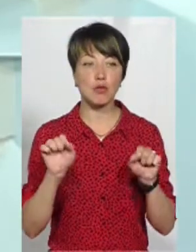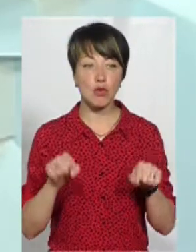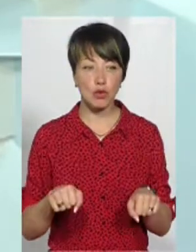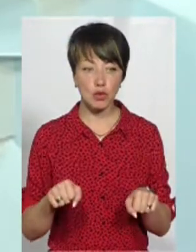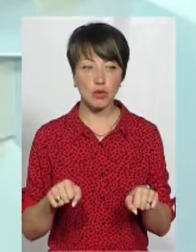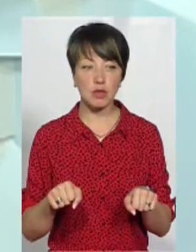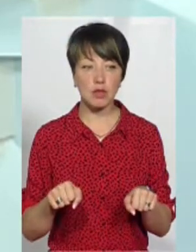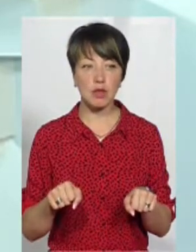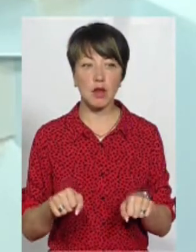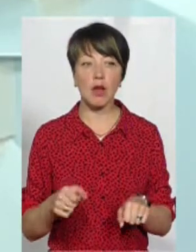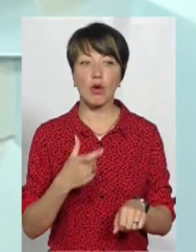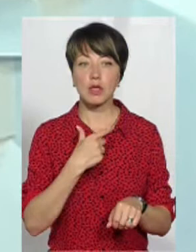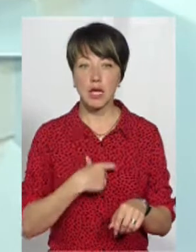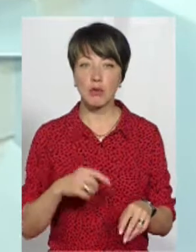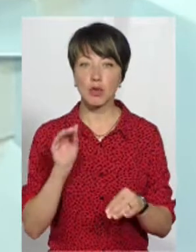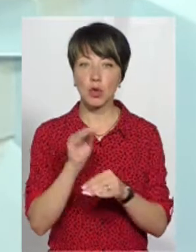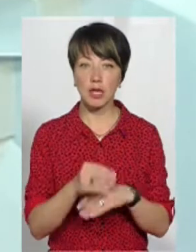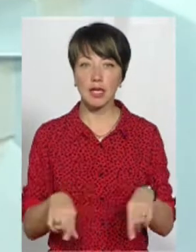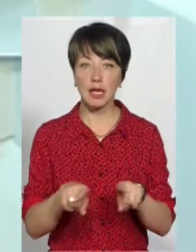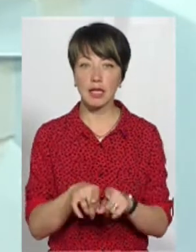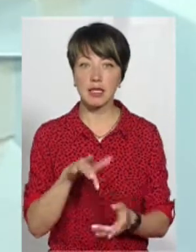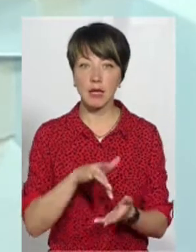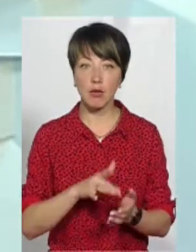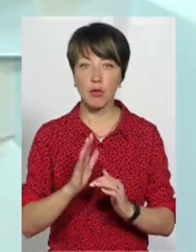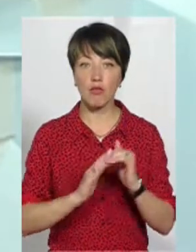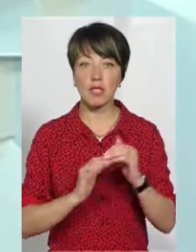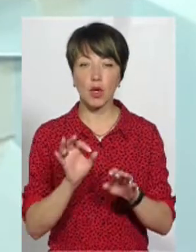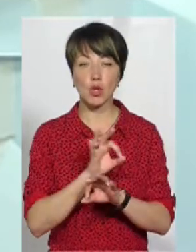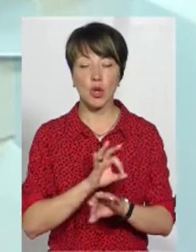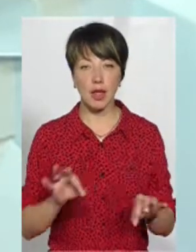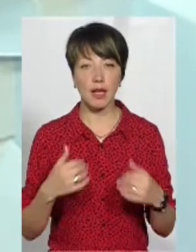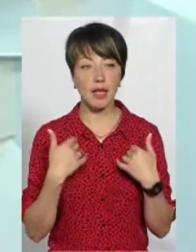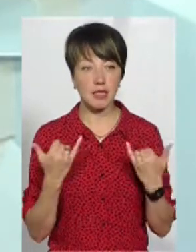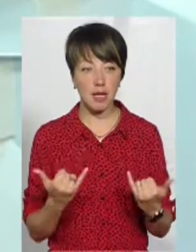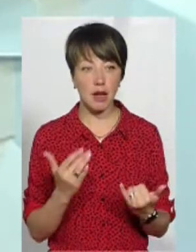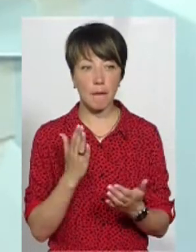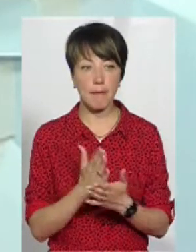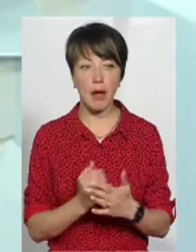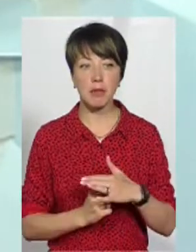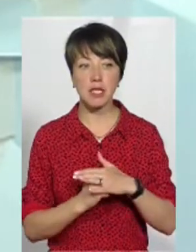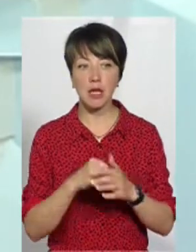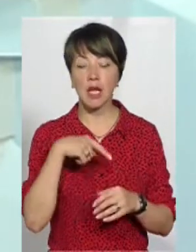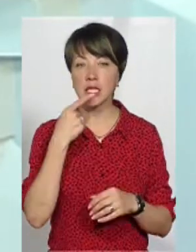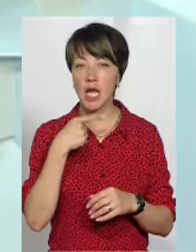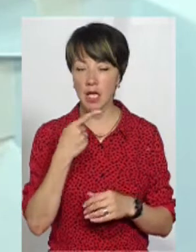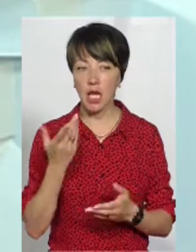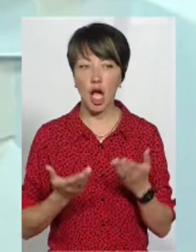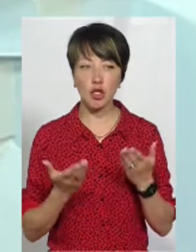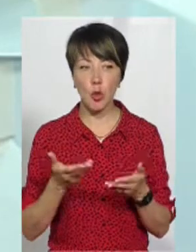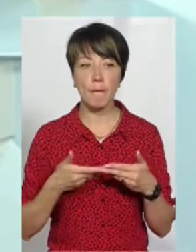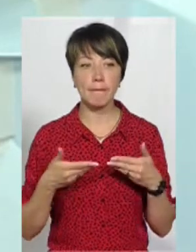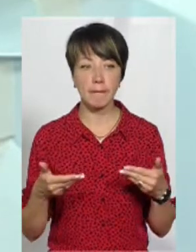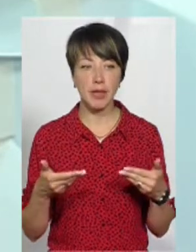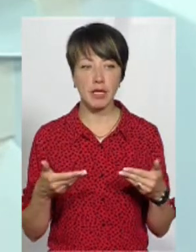зможуть поставити в себе також додаткові такі центри професійної досконалості. Я зараз маю підстави казати, що якщо